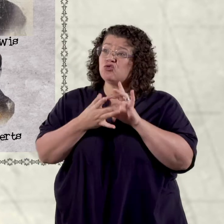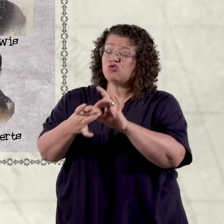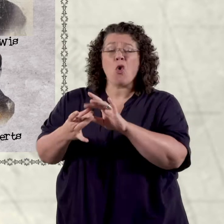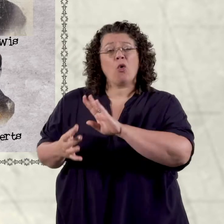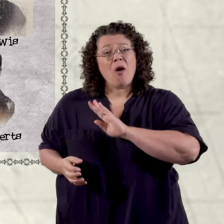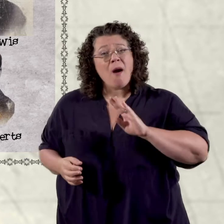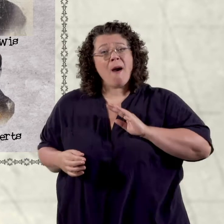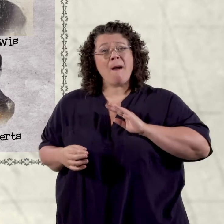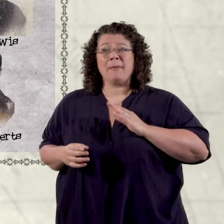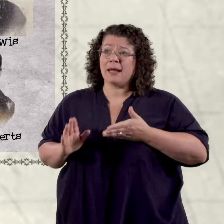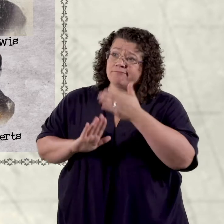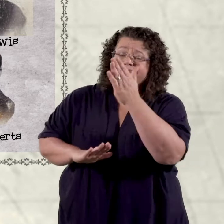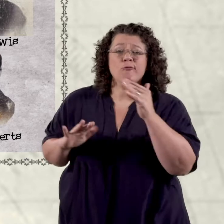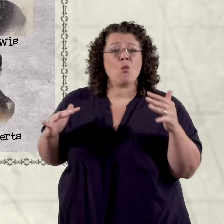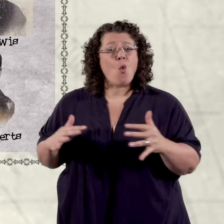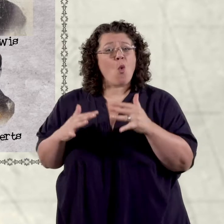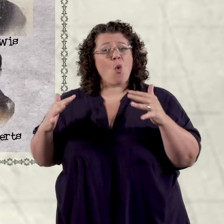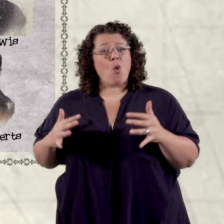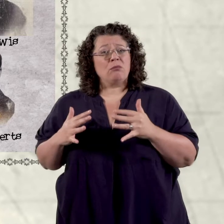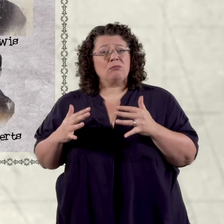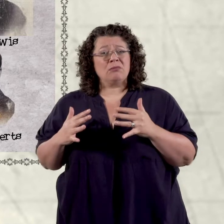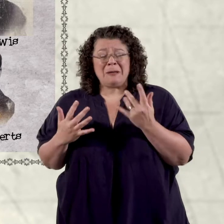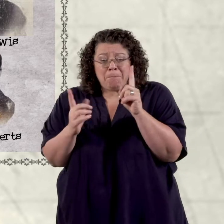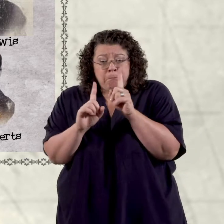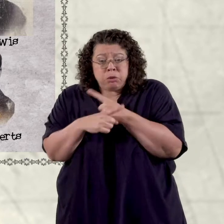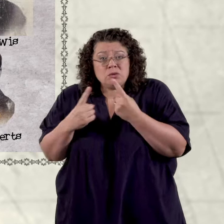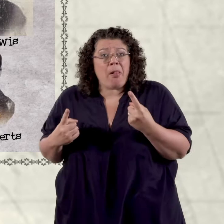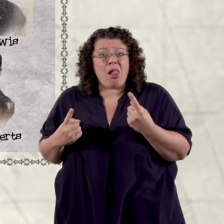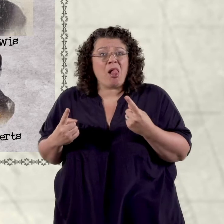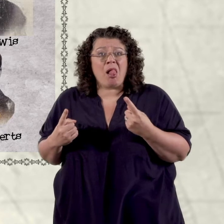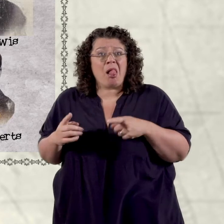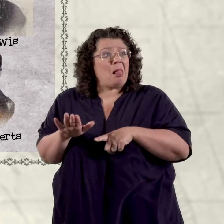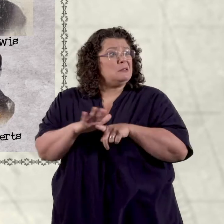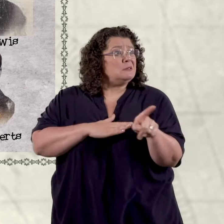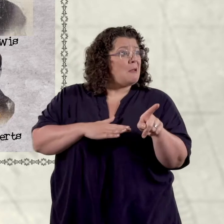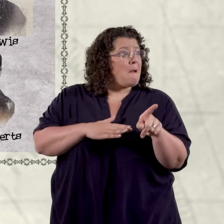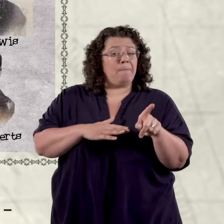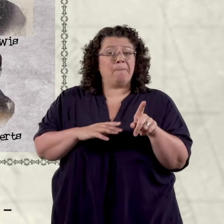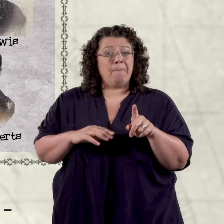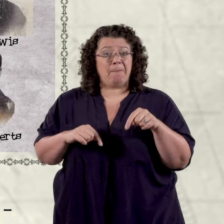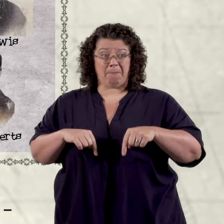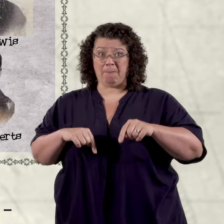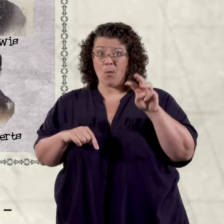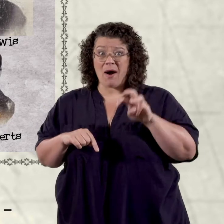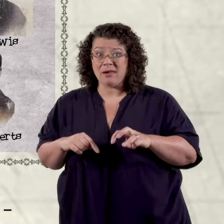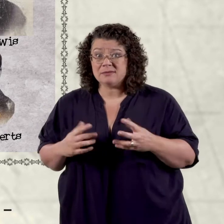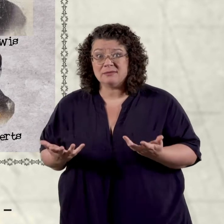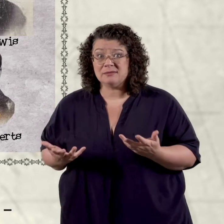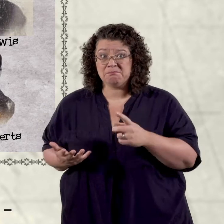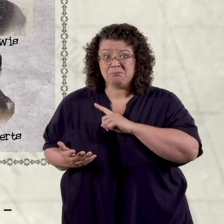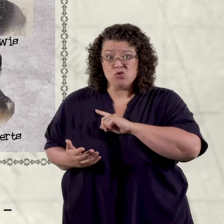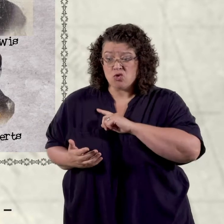oedd hi'n amhosib dianc oddi wrth effeithiau'r rhyfel, hyd yn oed yma yng Nghymru. Oherwydd,